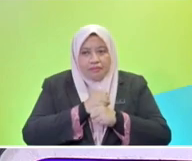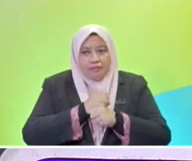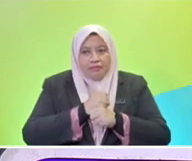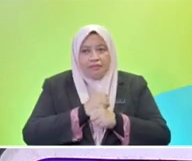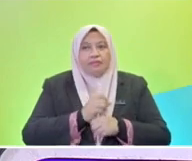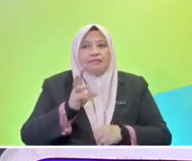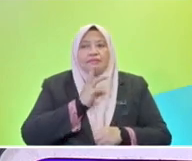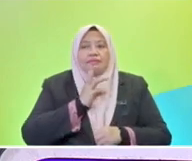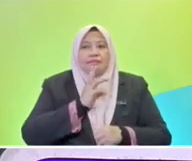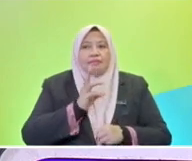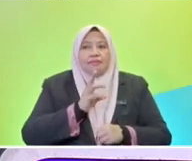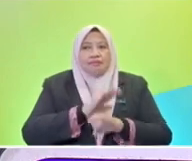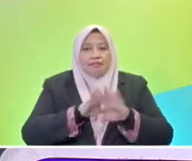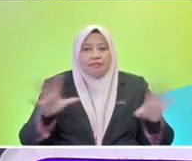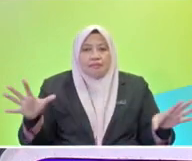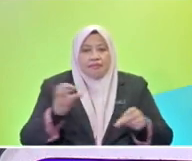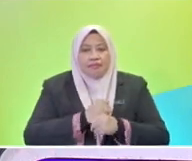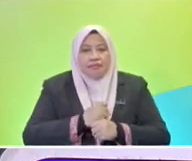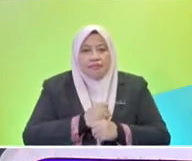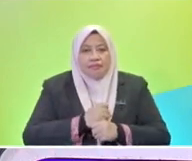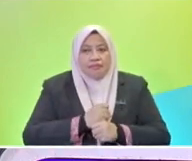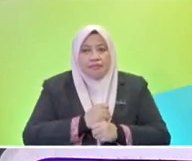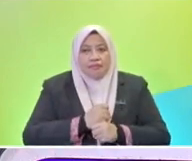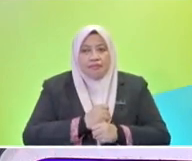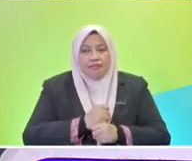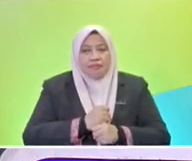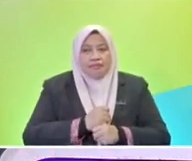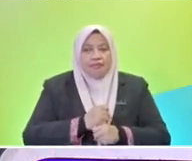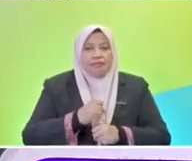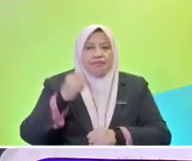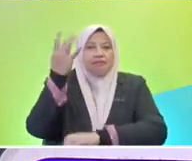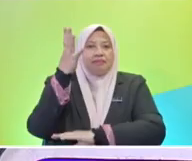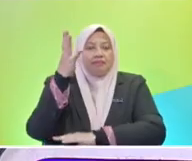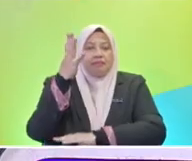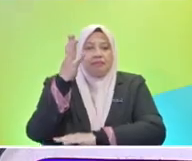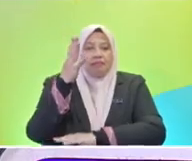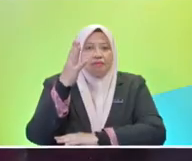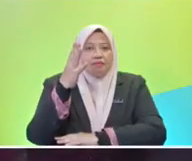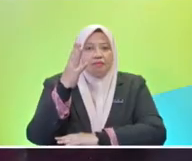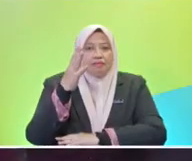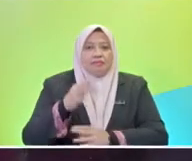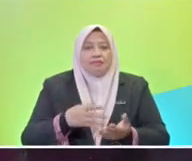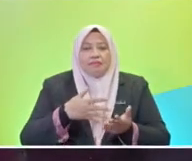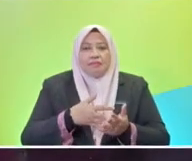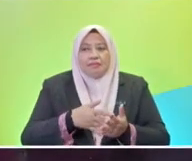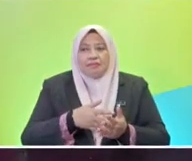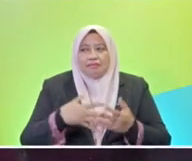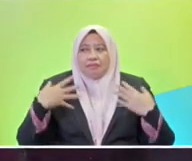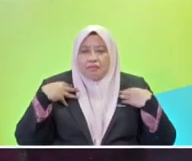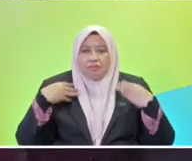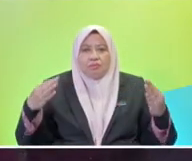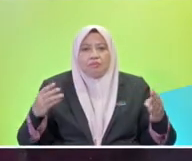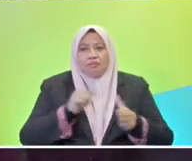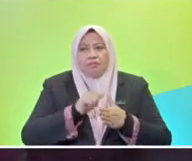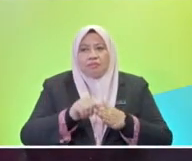malangnya, air tak dapat, cikgu. Air tak dapat. Jadi, pokoknya? Tak dapat. Kita nak tampal simbol apa tu? Subur ke tak